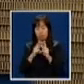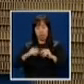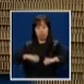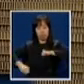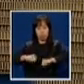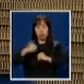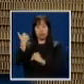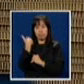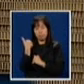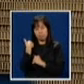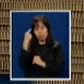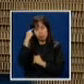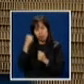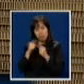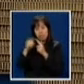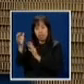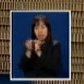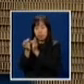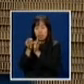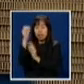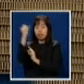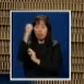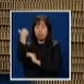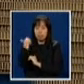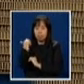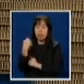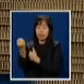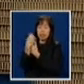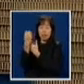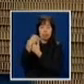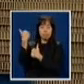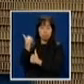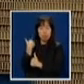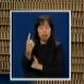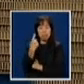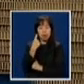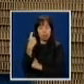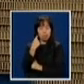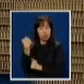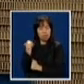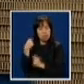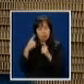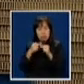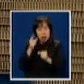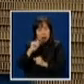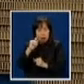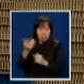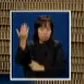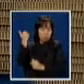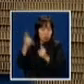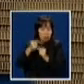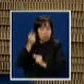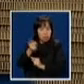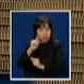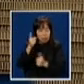งมีทั้งสภาที่ปรึกษาและองค์กรอื่นๆเนี่ยก็ได้มาให้ข้อคิดเห็นและก็สอบถามข้อเท็จจริงเกี่ยวกับแนวทางของรัฐบาล